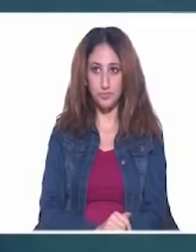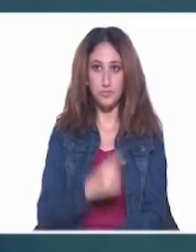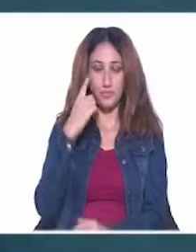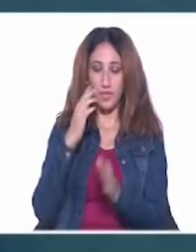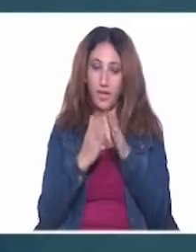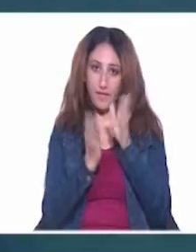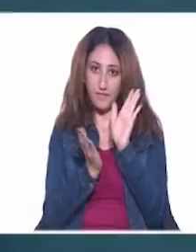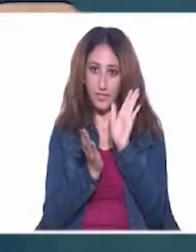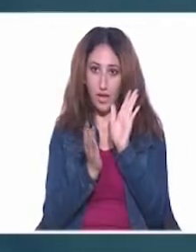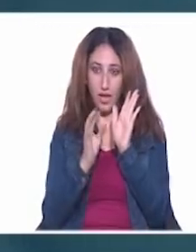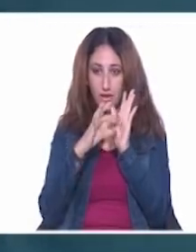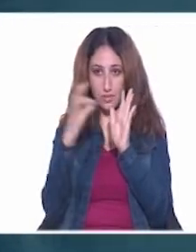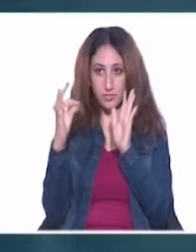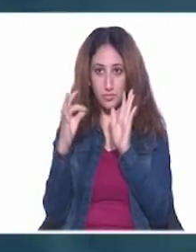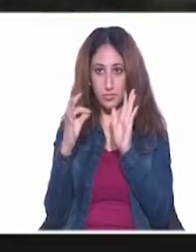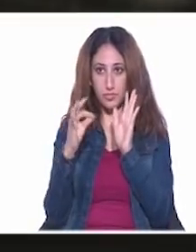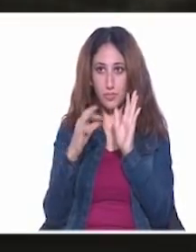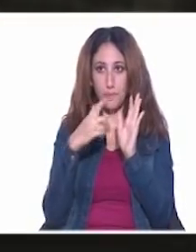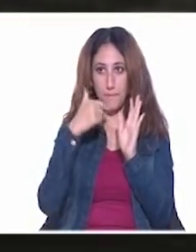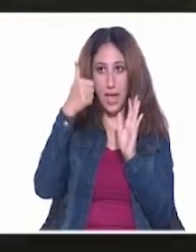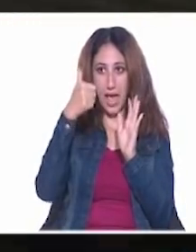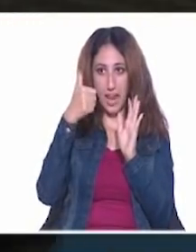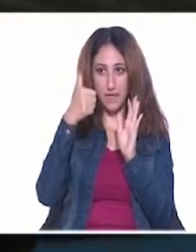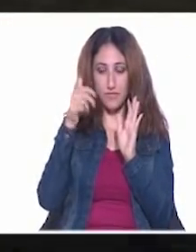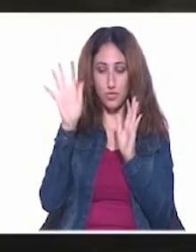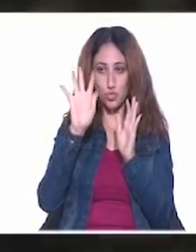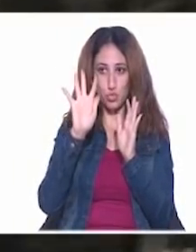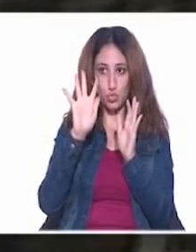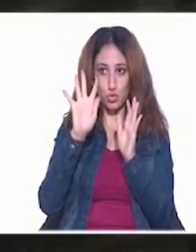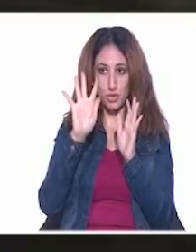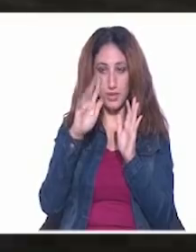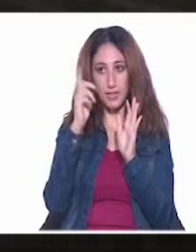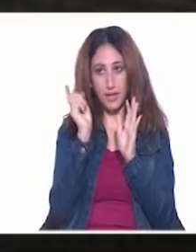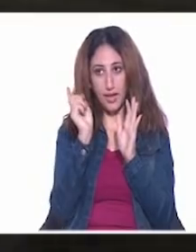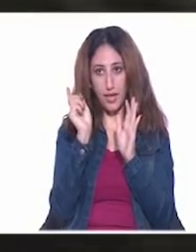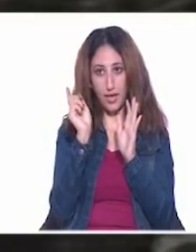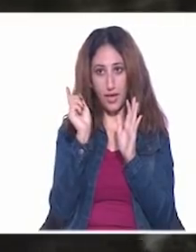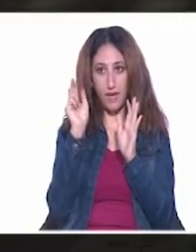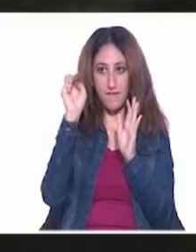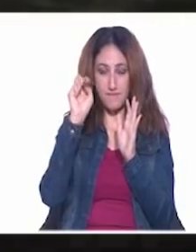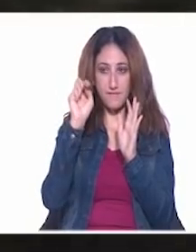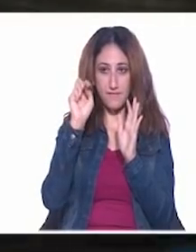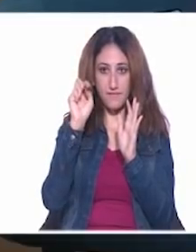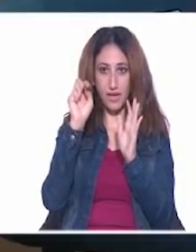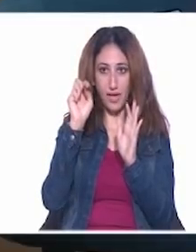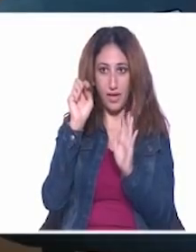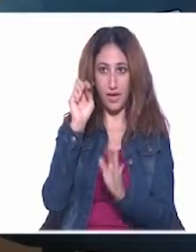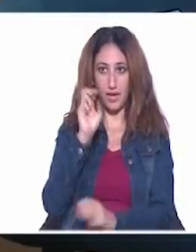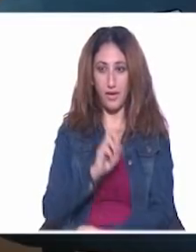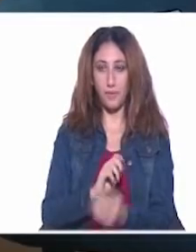سمحتي. الف. شين. شين. ري. ف. ف. افتحي ايدك